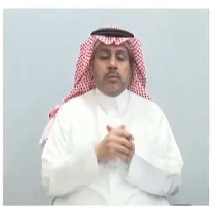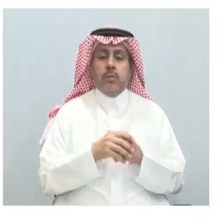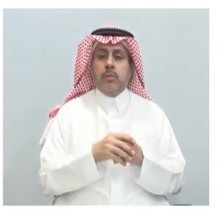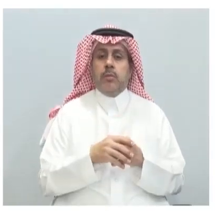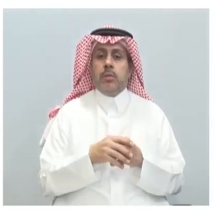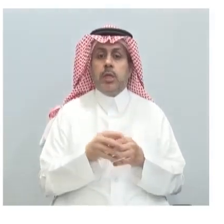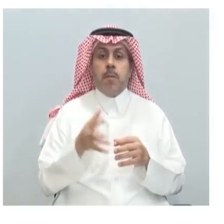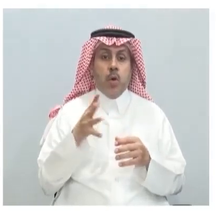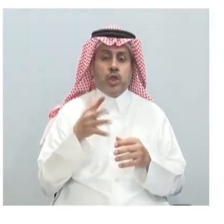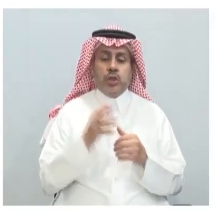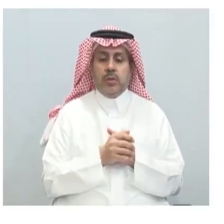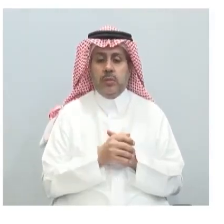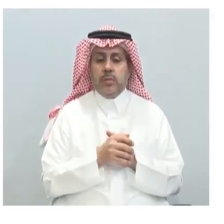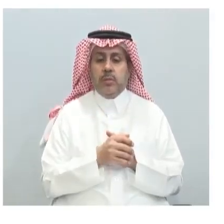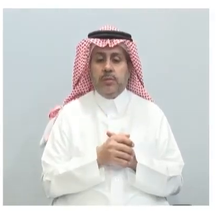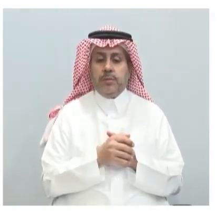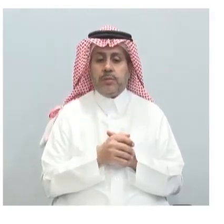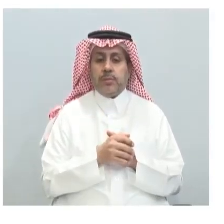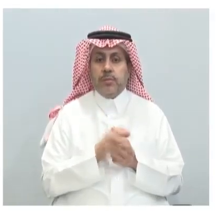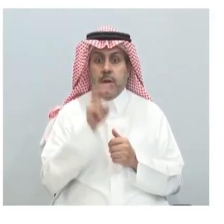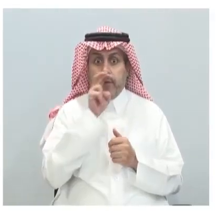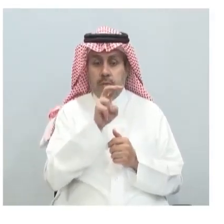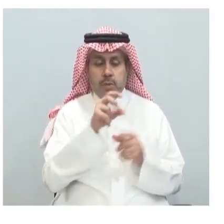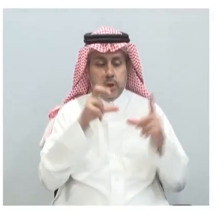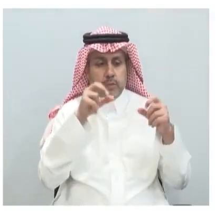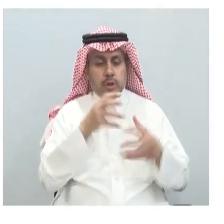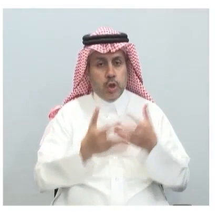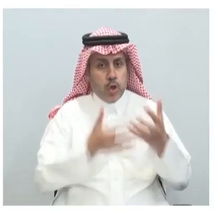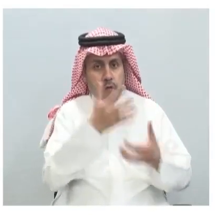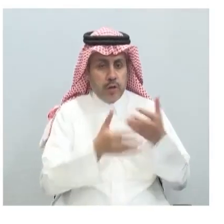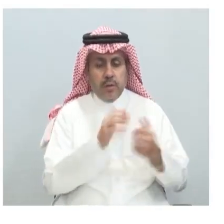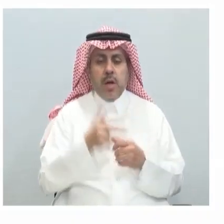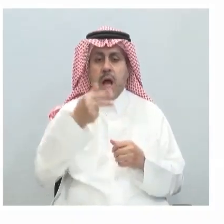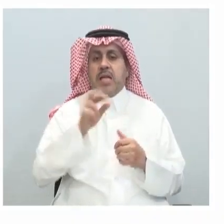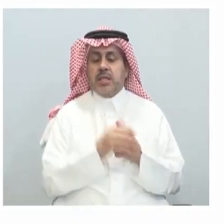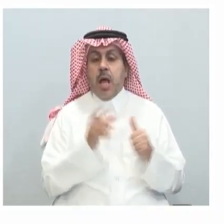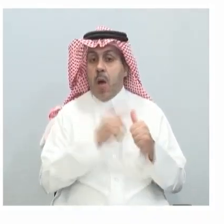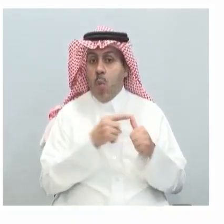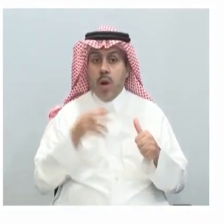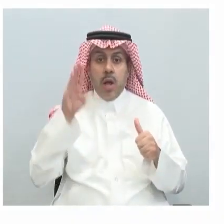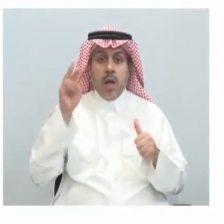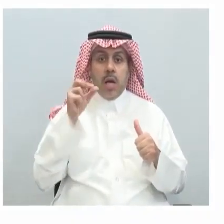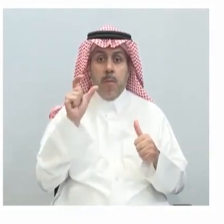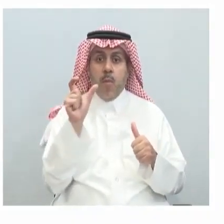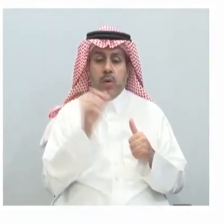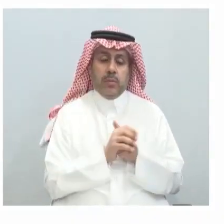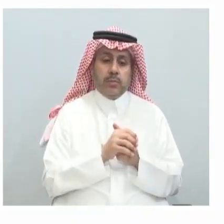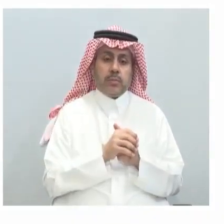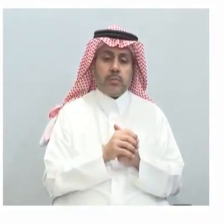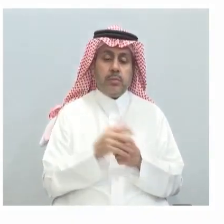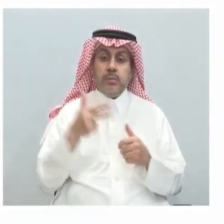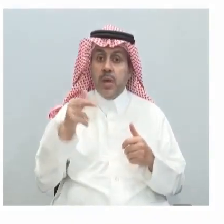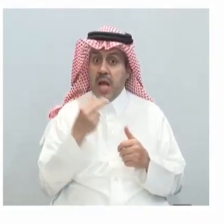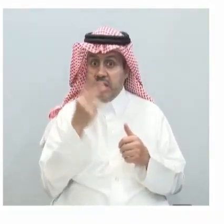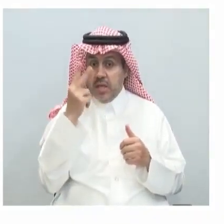مواد جديده لاحظ هنا تفاعل بين غاز اول اكسيد الكربون وغاز ثاني